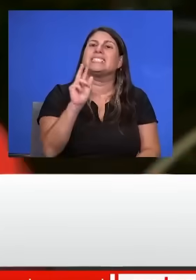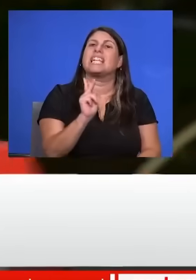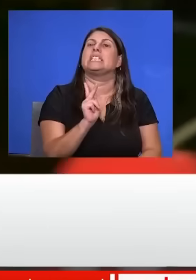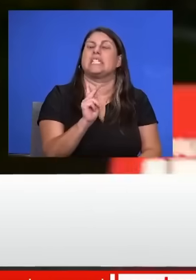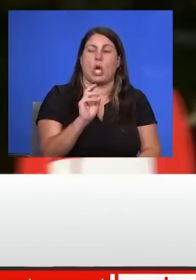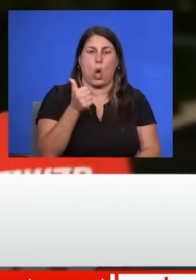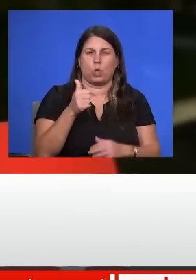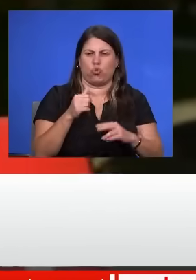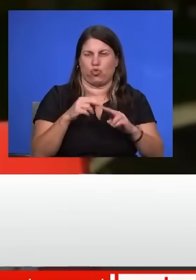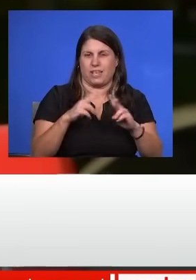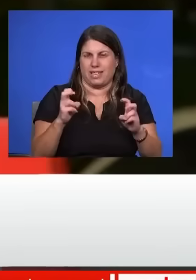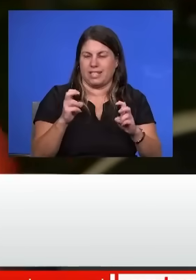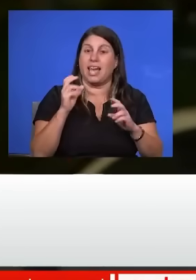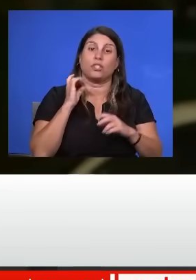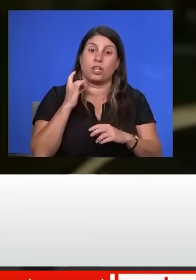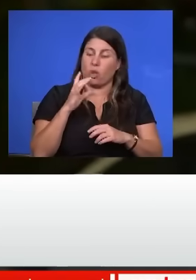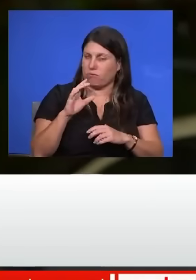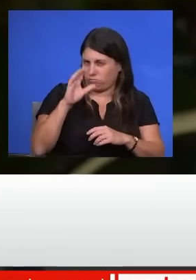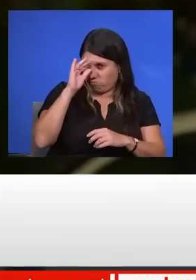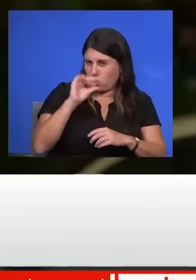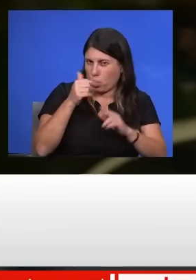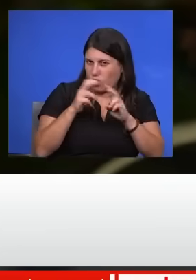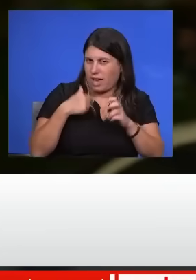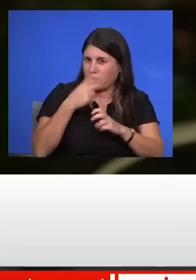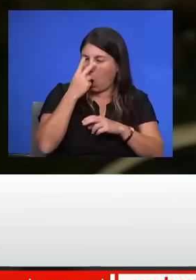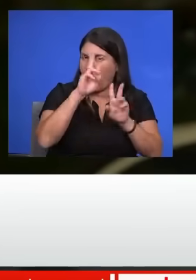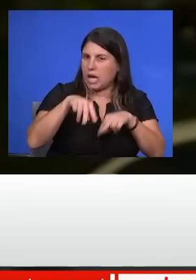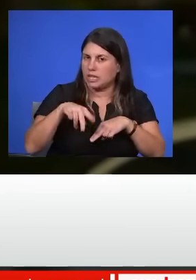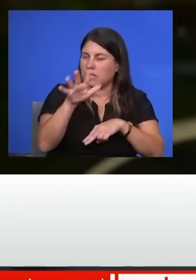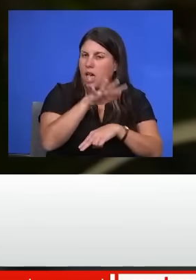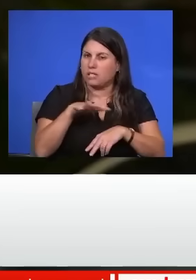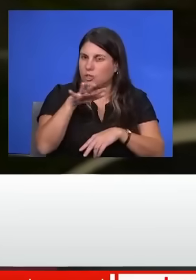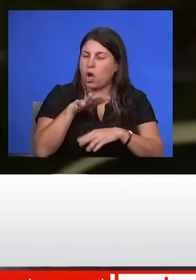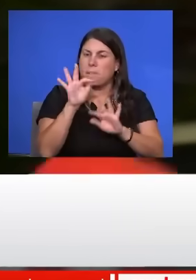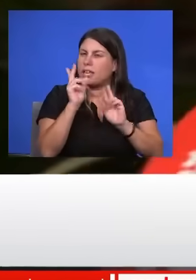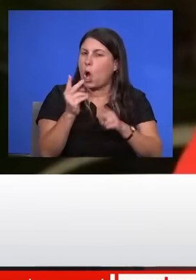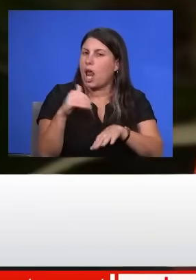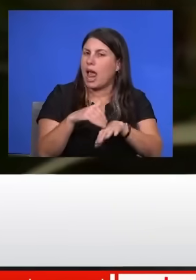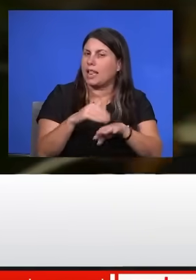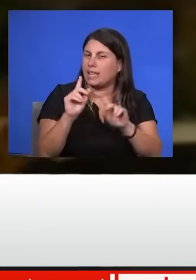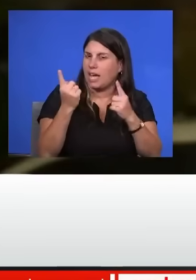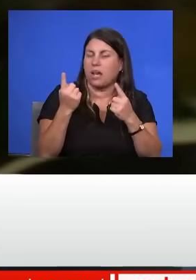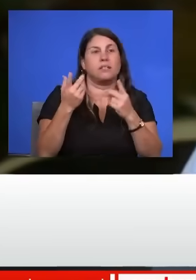ראש העיר, קודם כל אני רואה שחזרת מהאזור הפגוע. קודם כל, מה אתה יכול לעדכן אותנו שקרה? כרגע